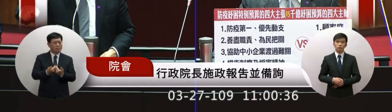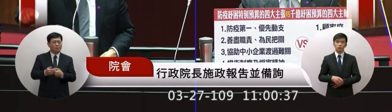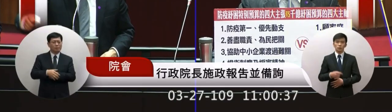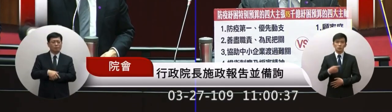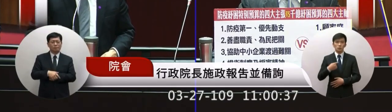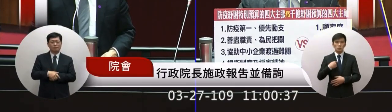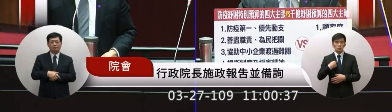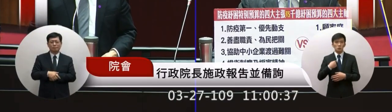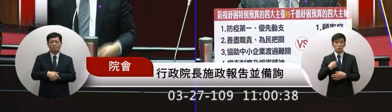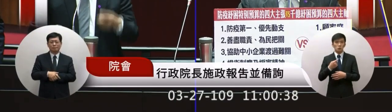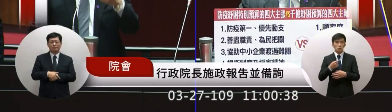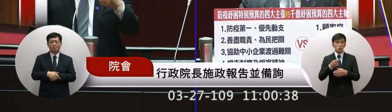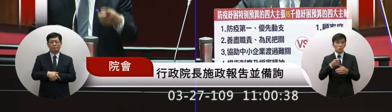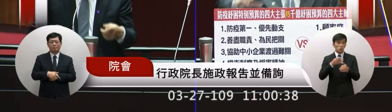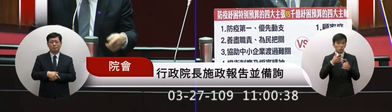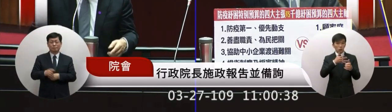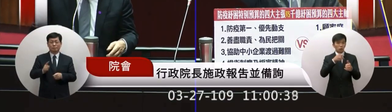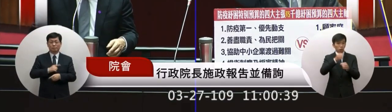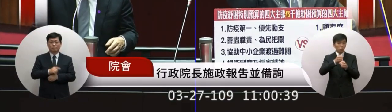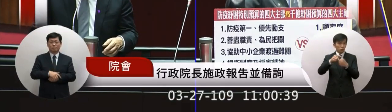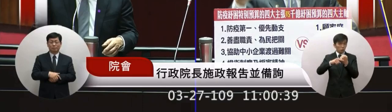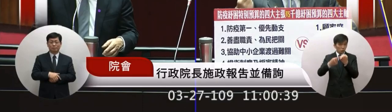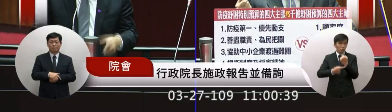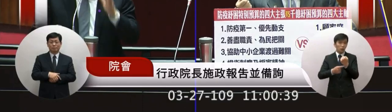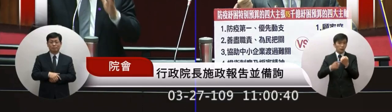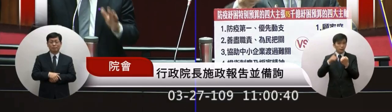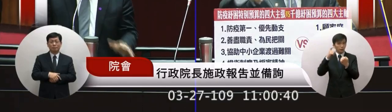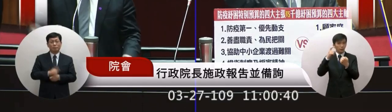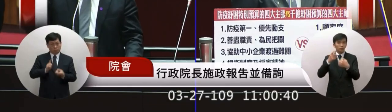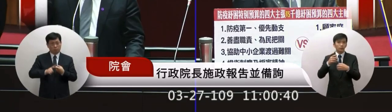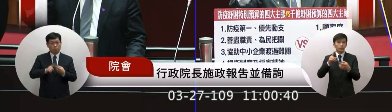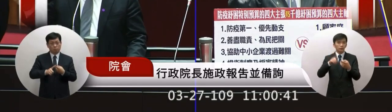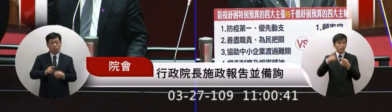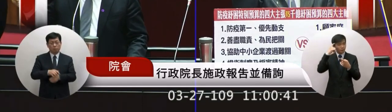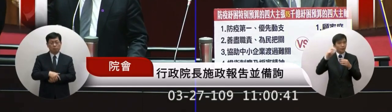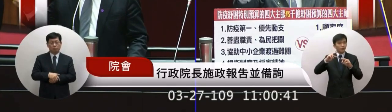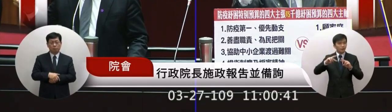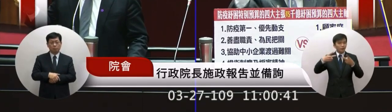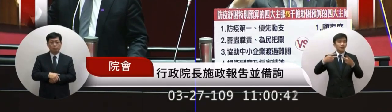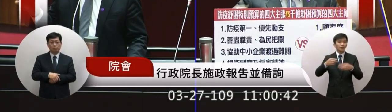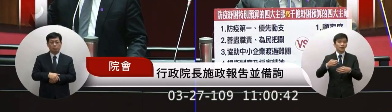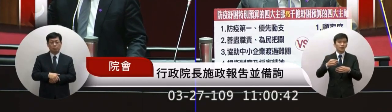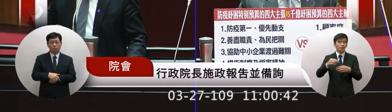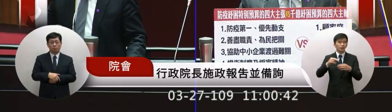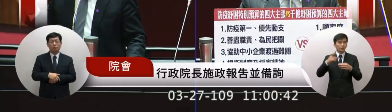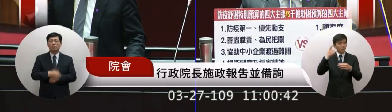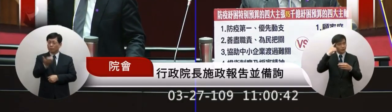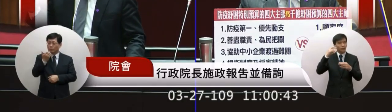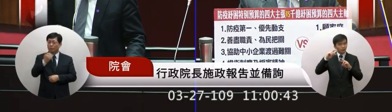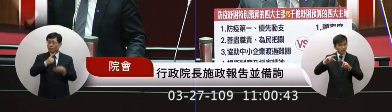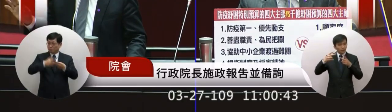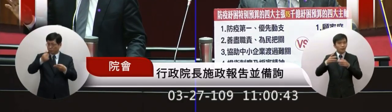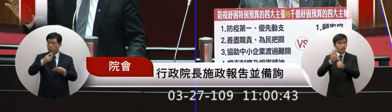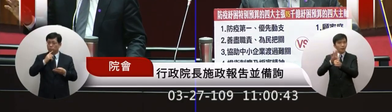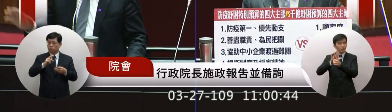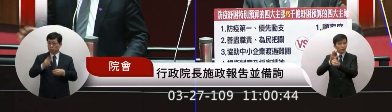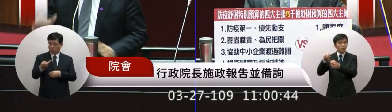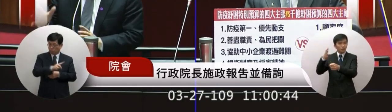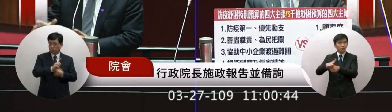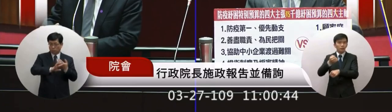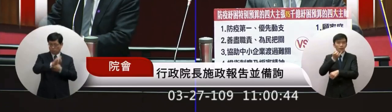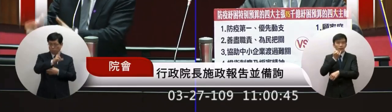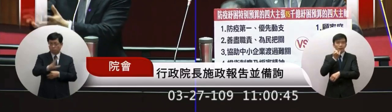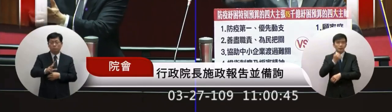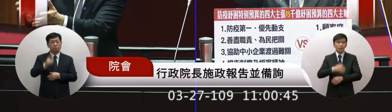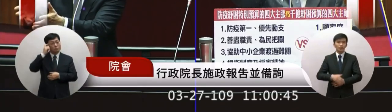讲叫你爱用这个做法？ 你就 我讲你去变通。 啊对咯， 叫变通会当来补贴嘛。 主委讲的就是变通啦，啊、意